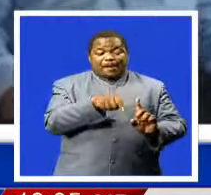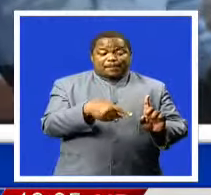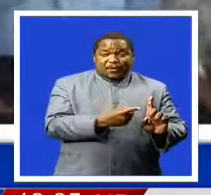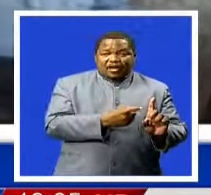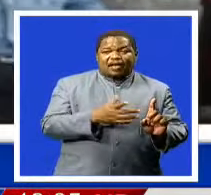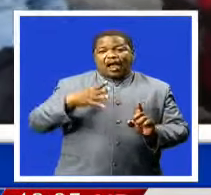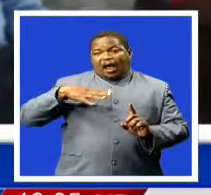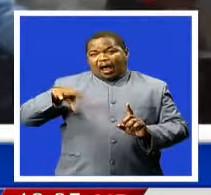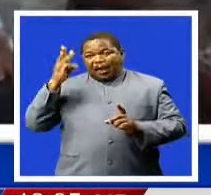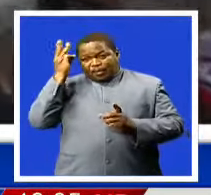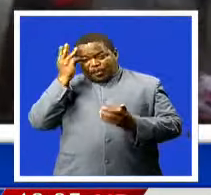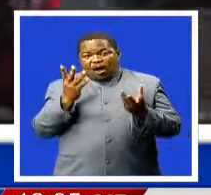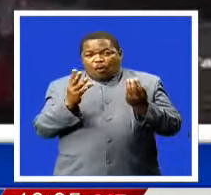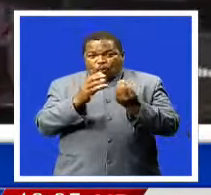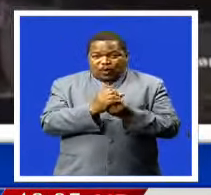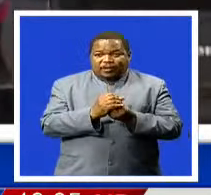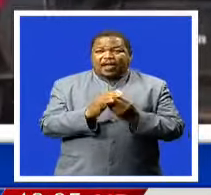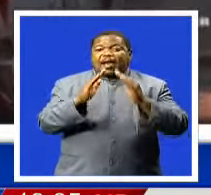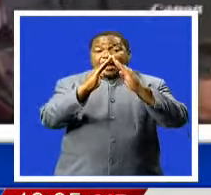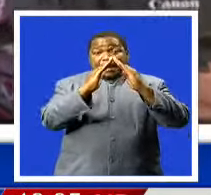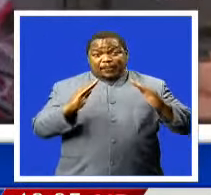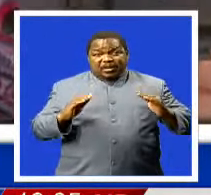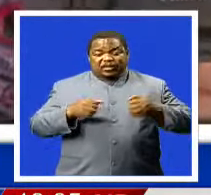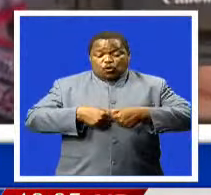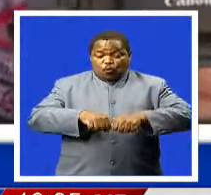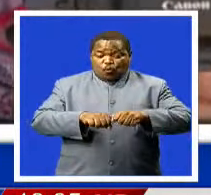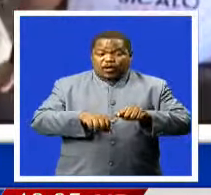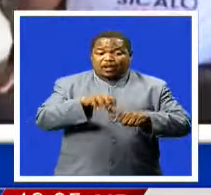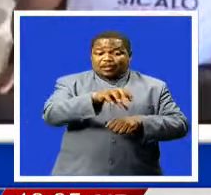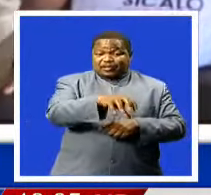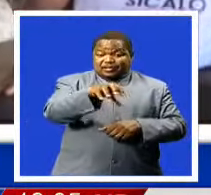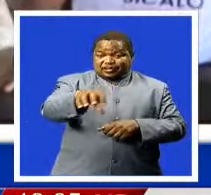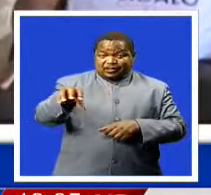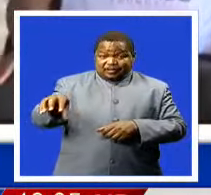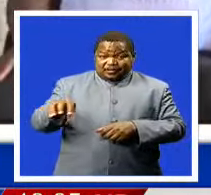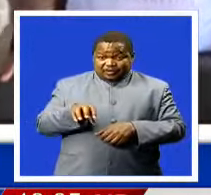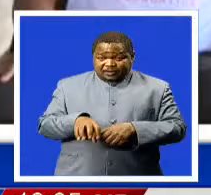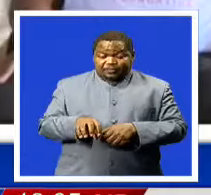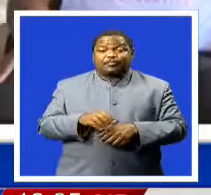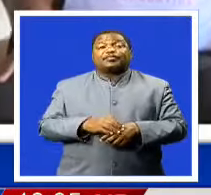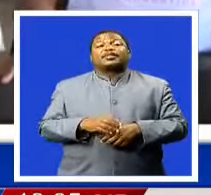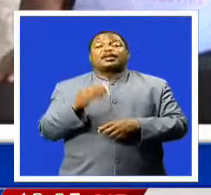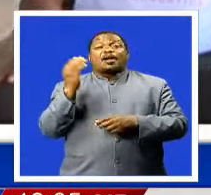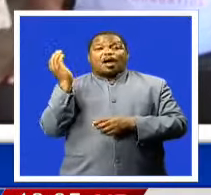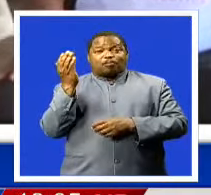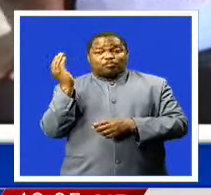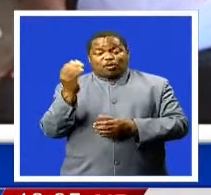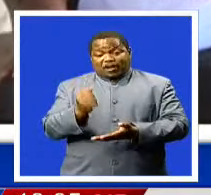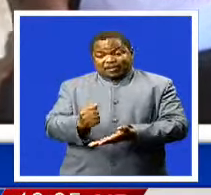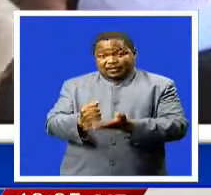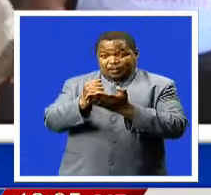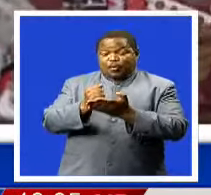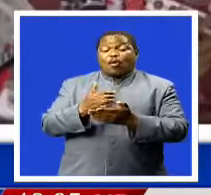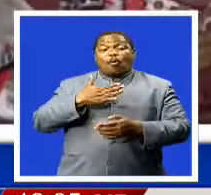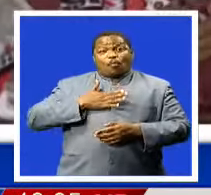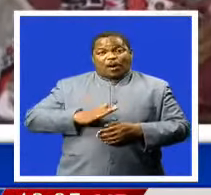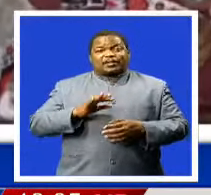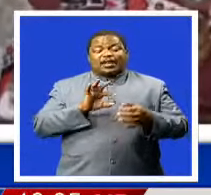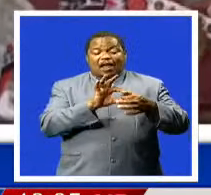kanye nabosomabhizinisi labasekela iPrince Sicalo Foundation kuthi ikhona kuchuba umgomo nemsebenti